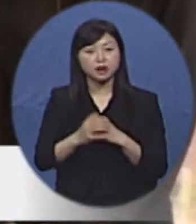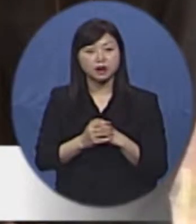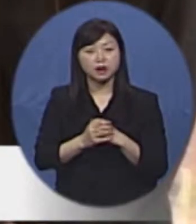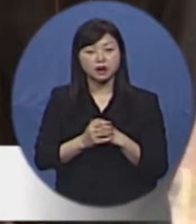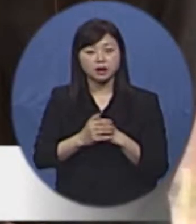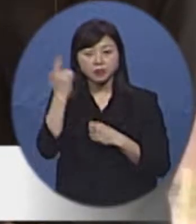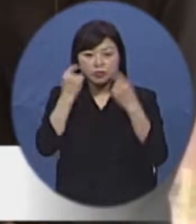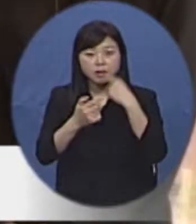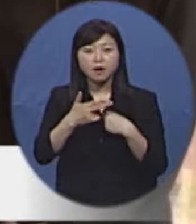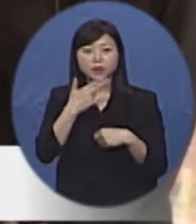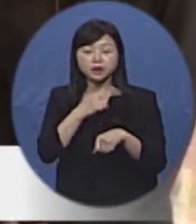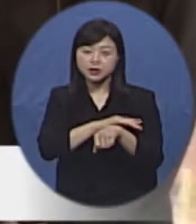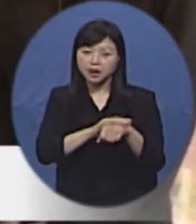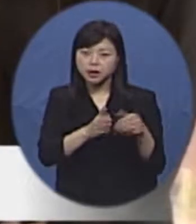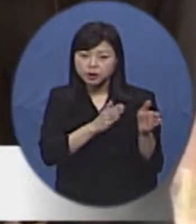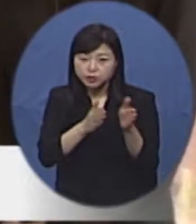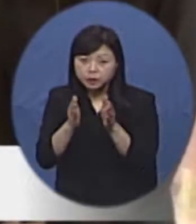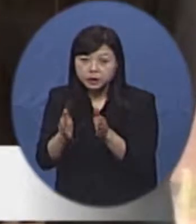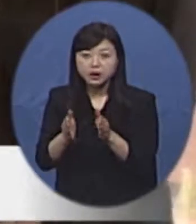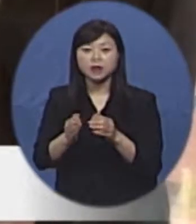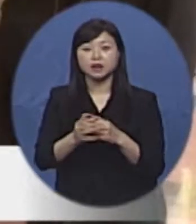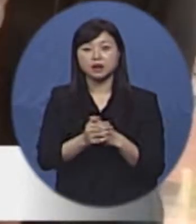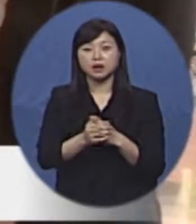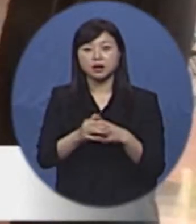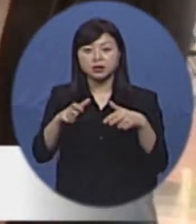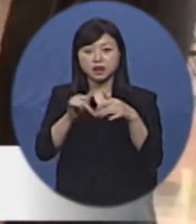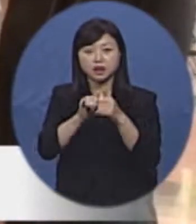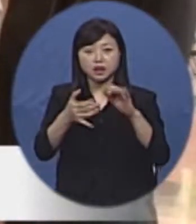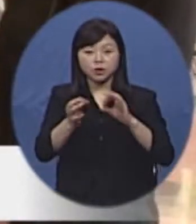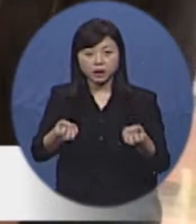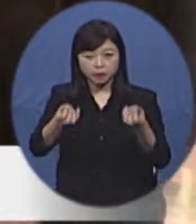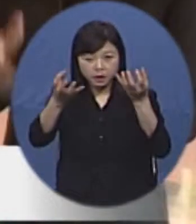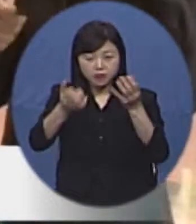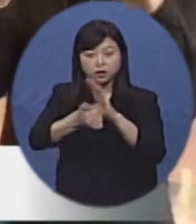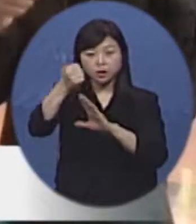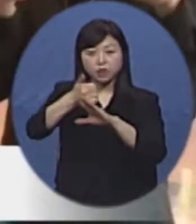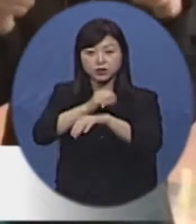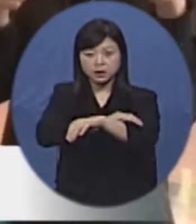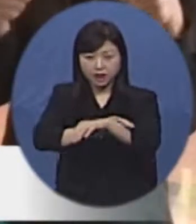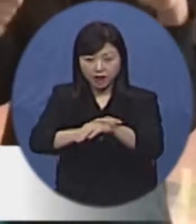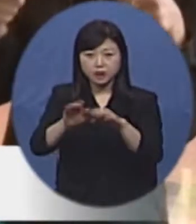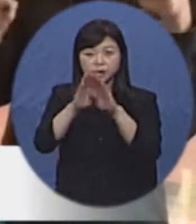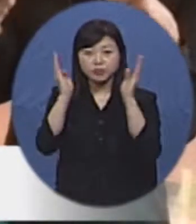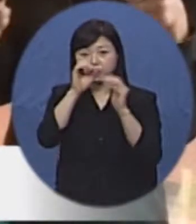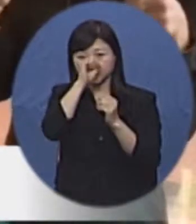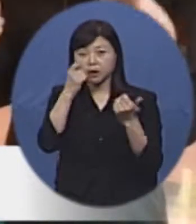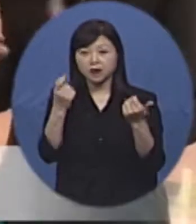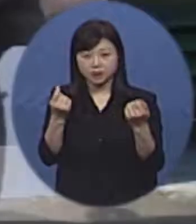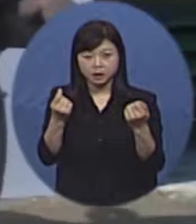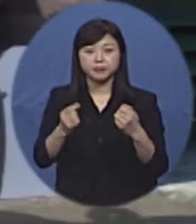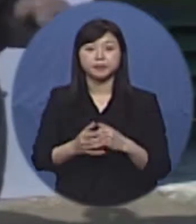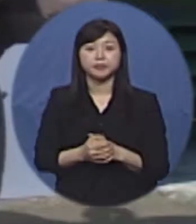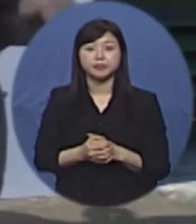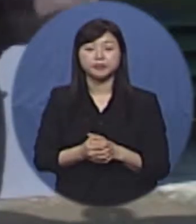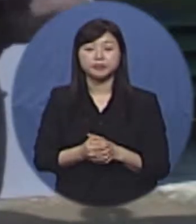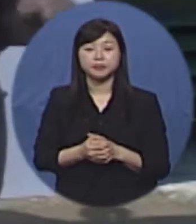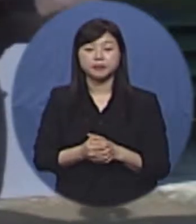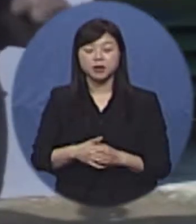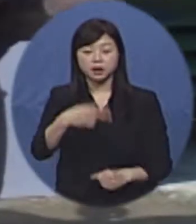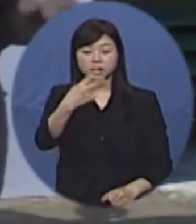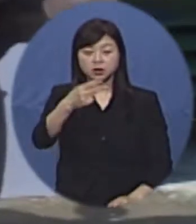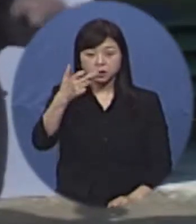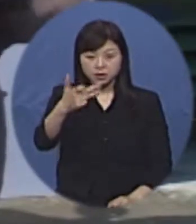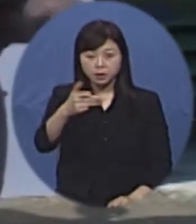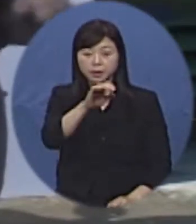없이 쭉 잘 준비하셔서 부디 패럴림픽이 성공적으로 잘 열렸으면 좋겠습니다.